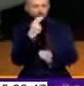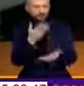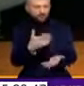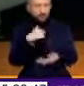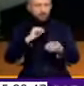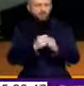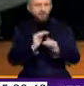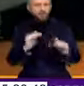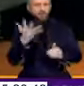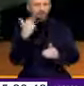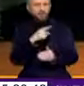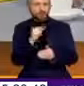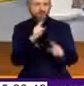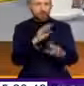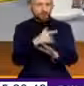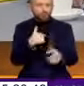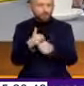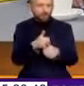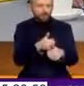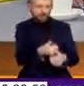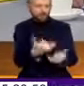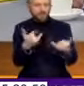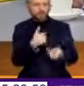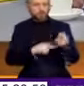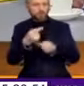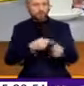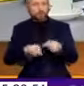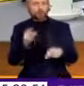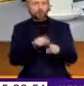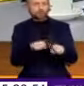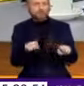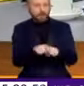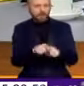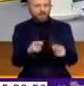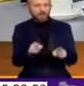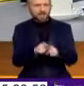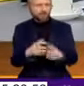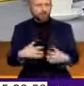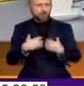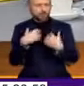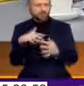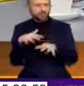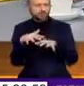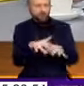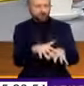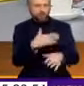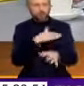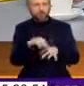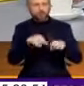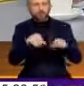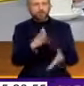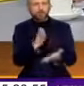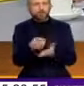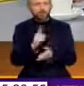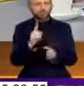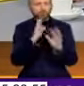коли за Коляду мене переслідували. Зараз ми повертаємося в той самий такий кричущий наступ, тому наш проєкт рішення полягає в тому,